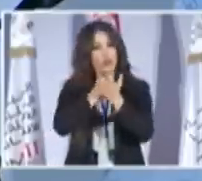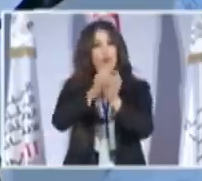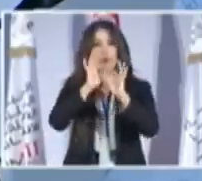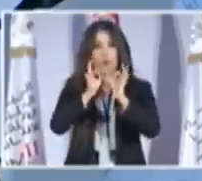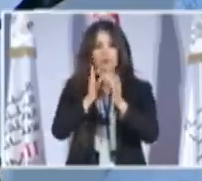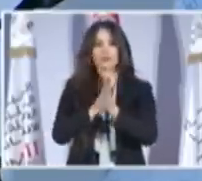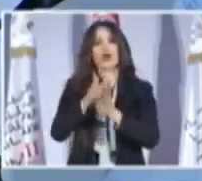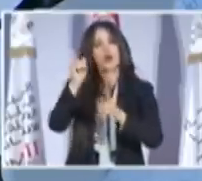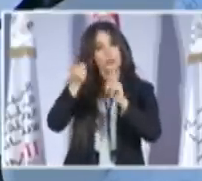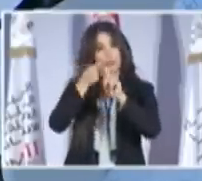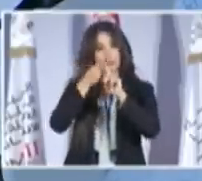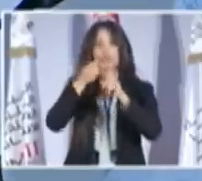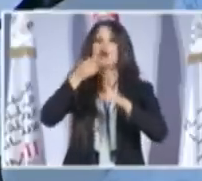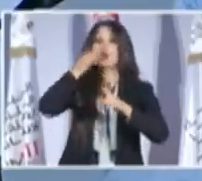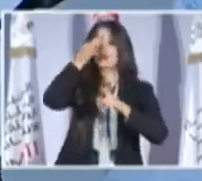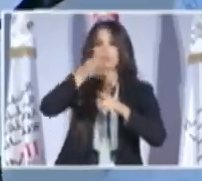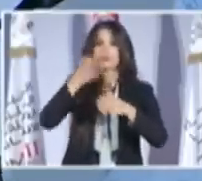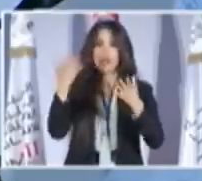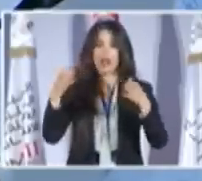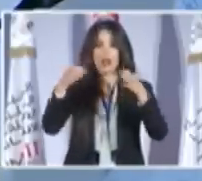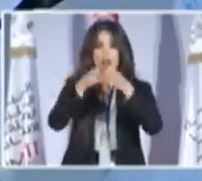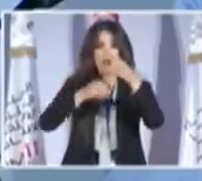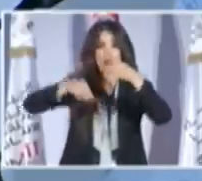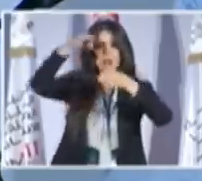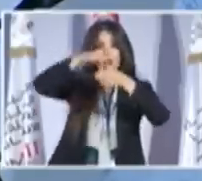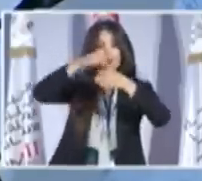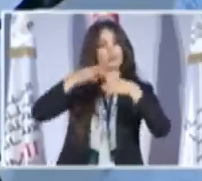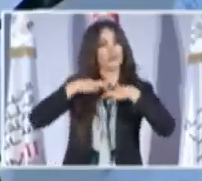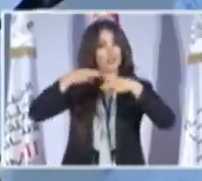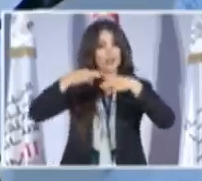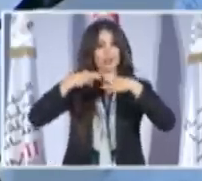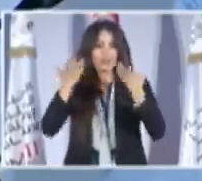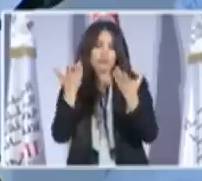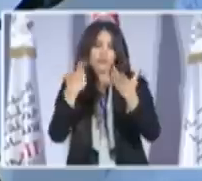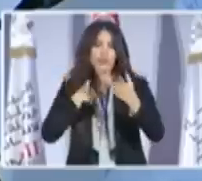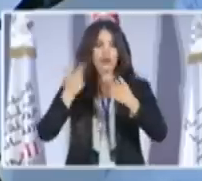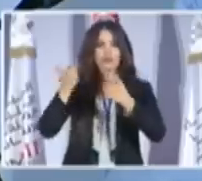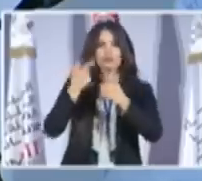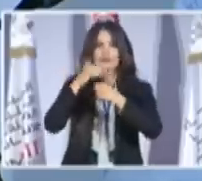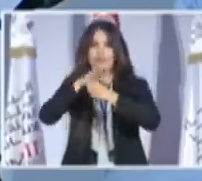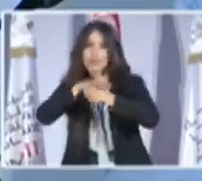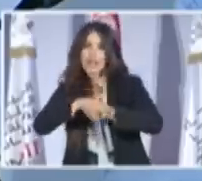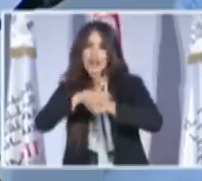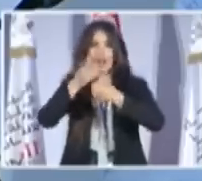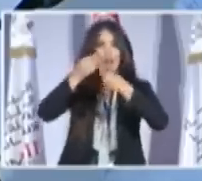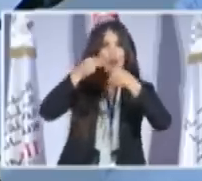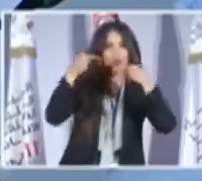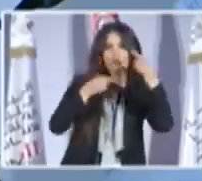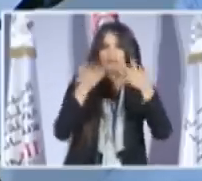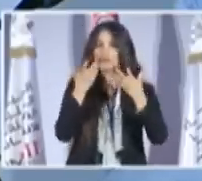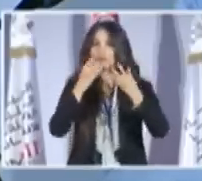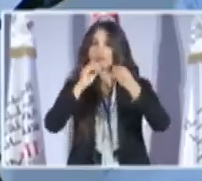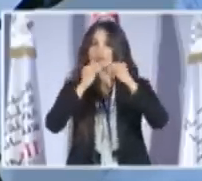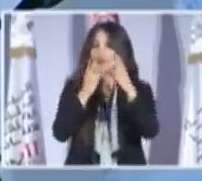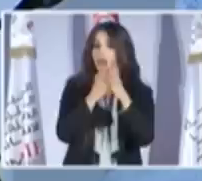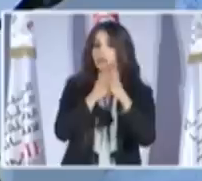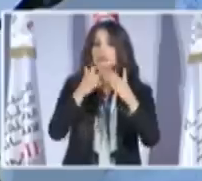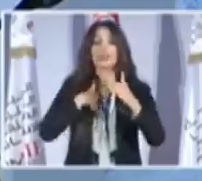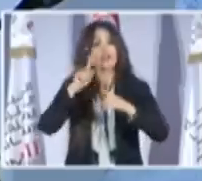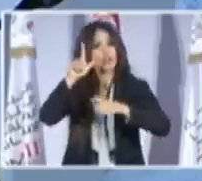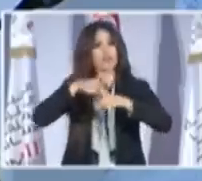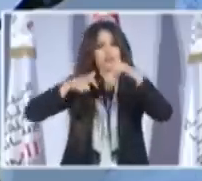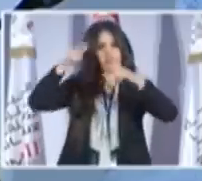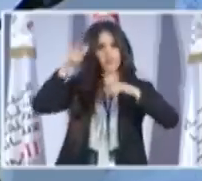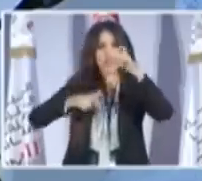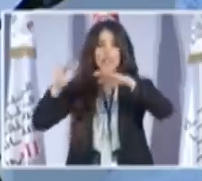استقلاليه الهيئه ومنح بوش ها الضغوطات وال تلميحات من اليمين ومن اللي صار فمع بيت اصلا